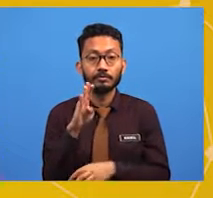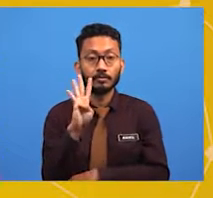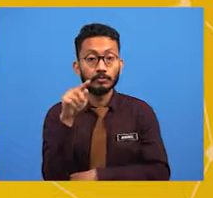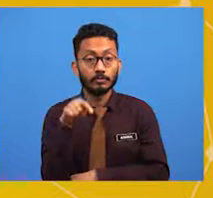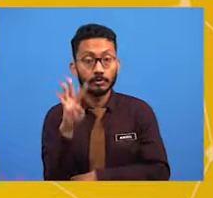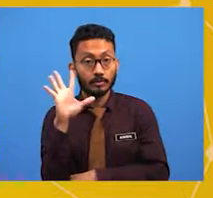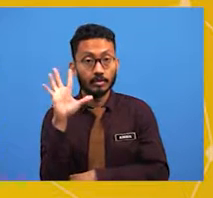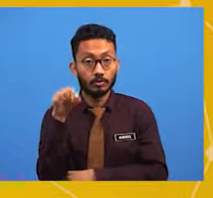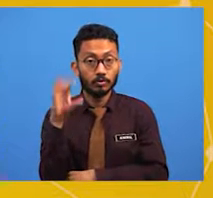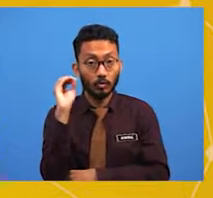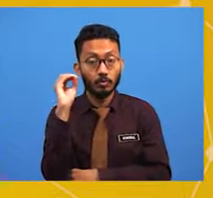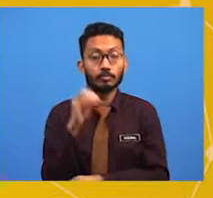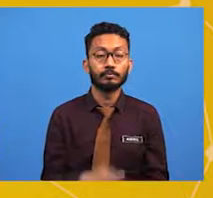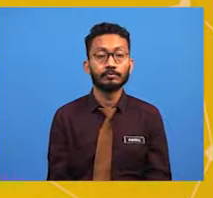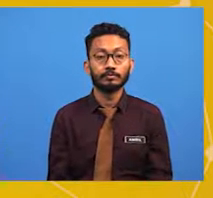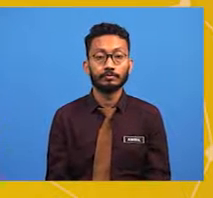4.50.